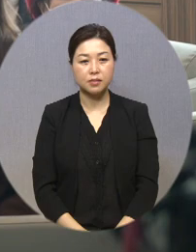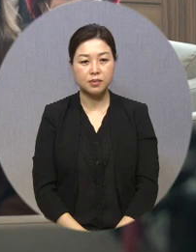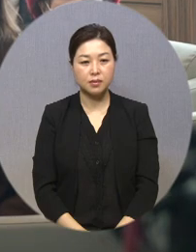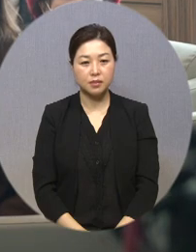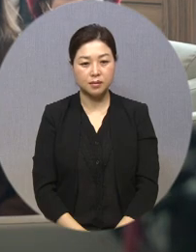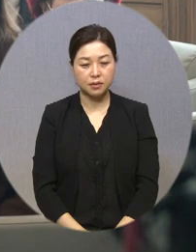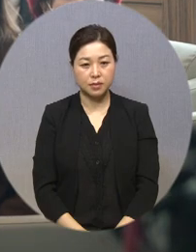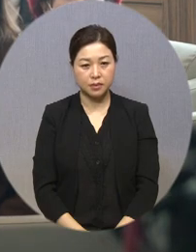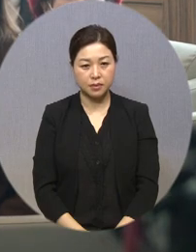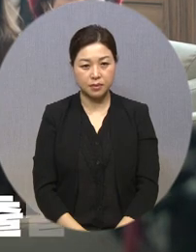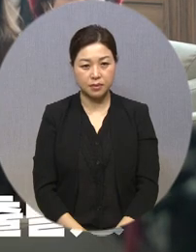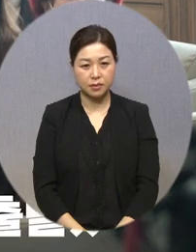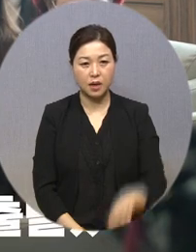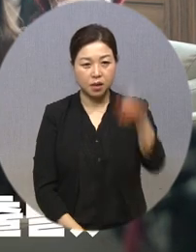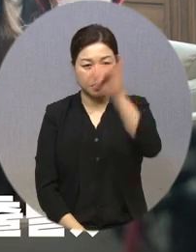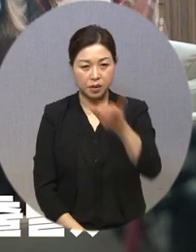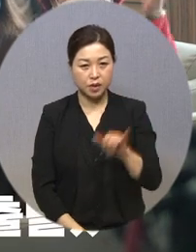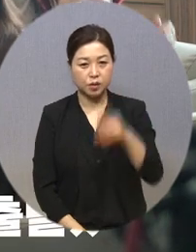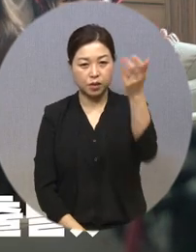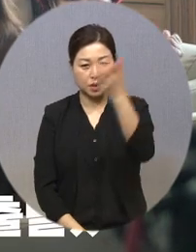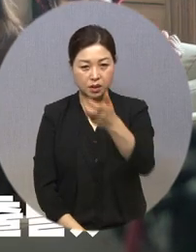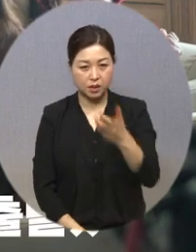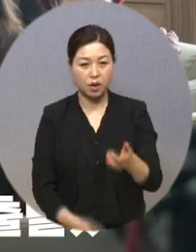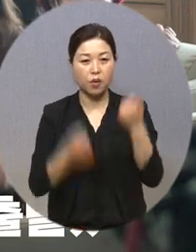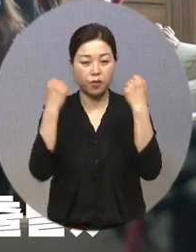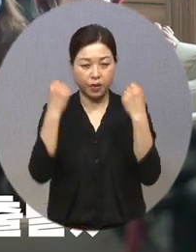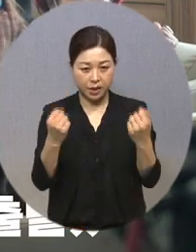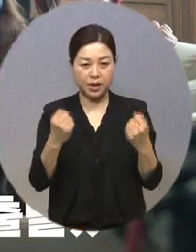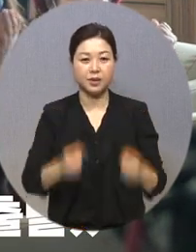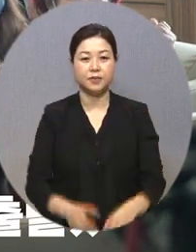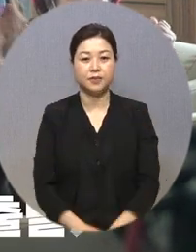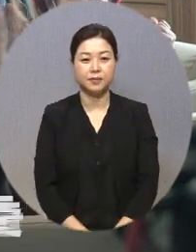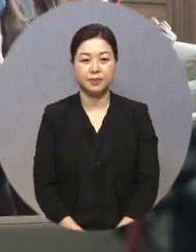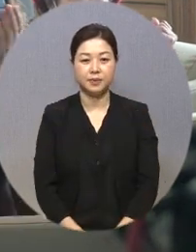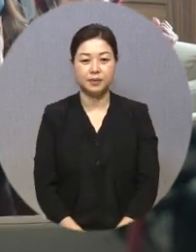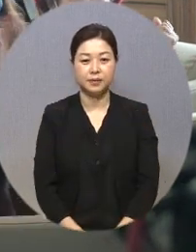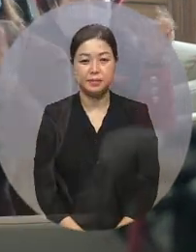미디어 국토 대장정 파이팅! 파이팅!